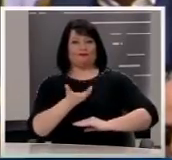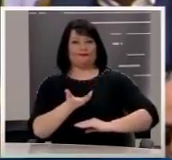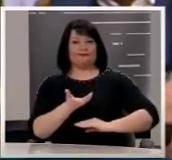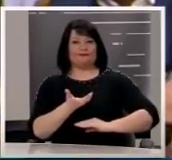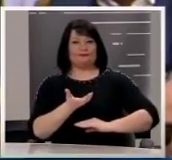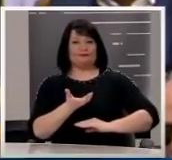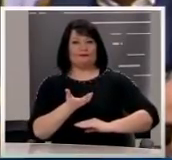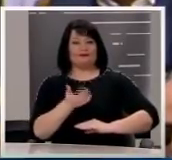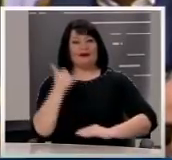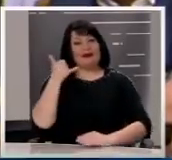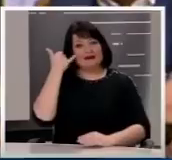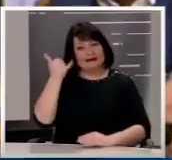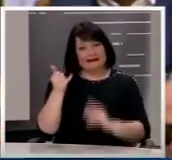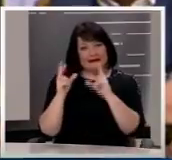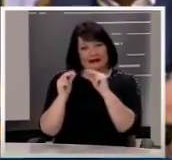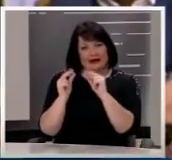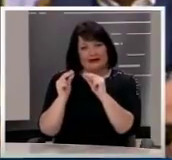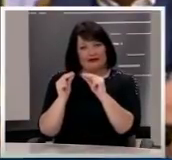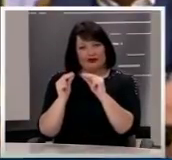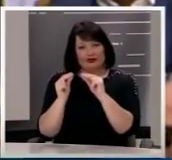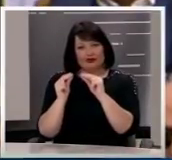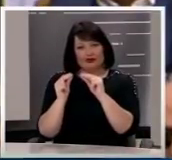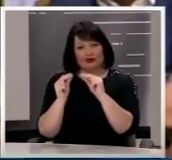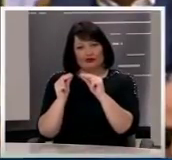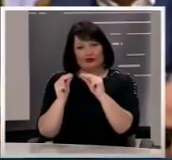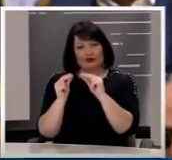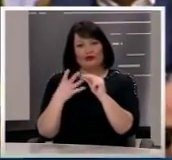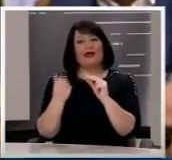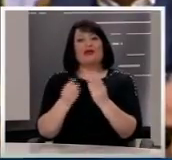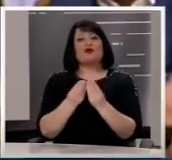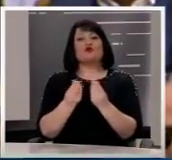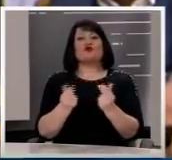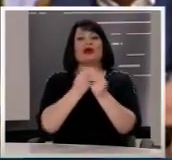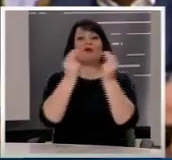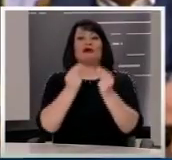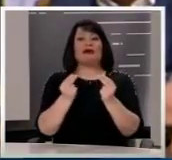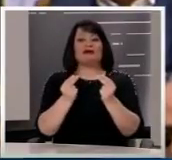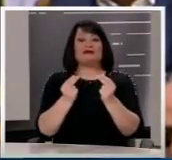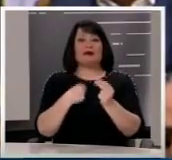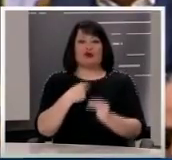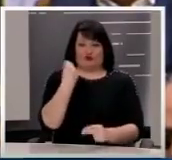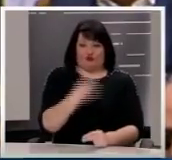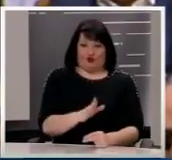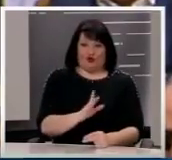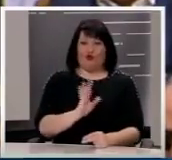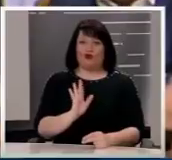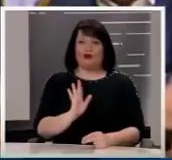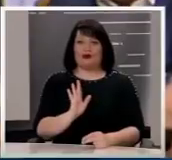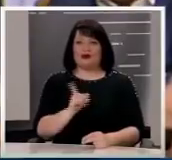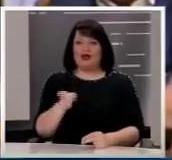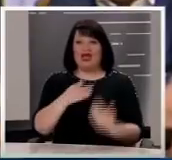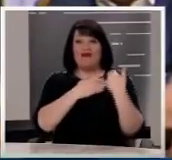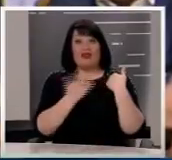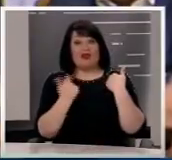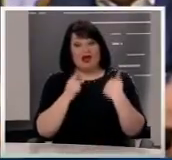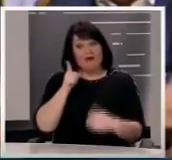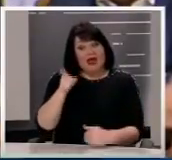η τηλεφωνική επικοινωνία θα έχει ουσιαστικό αποτέλεσμα και θα κάνει τα πράγματα χειρότερα. Και είναι ανεύθυνο από πλευρά